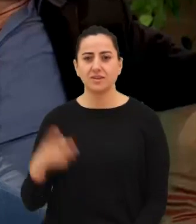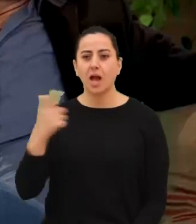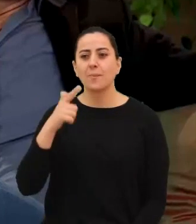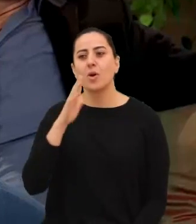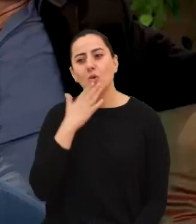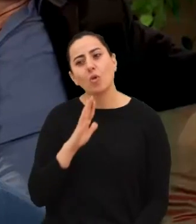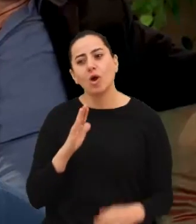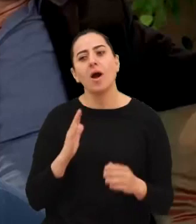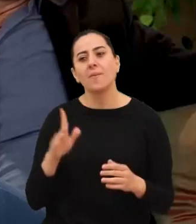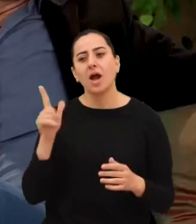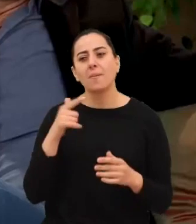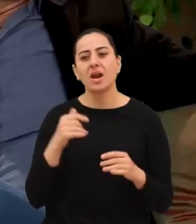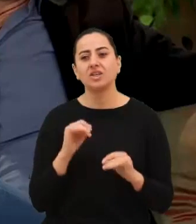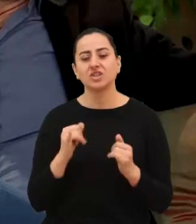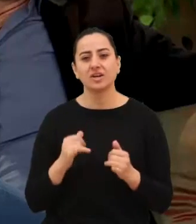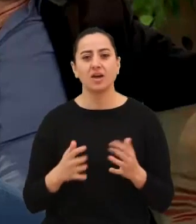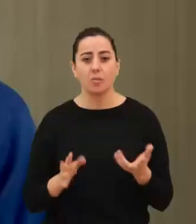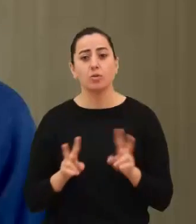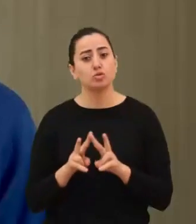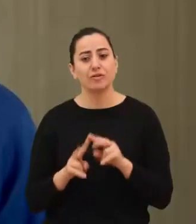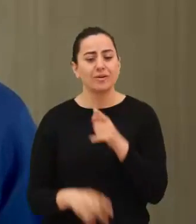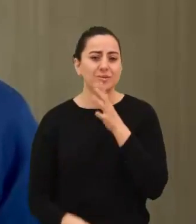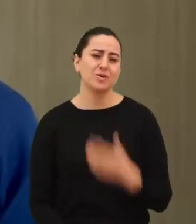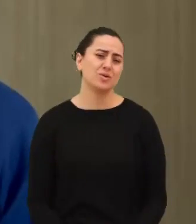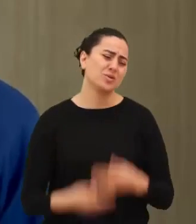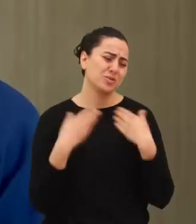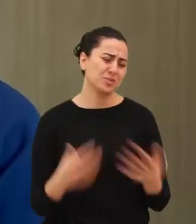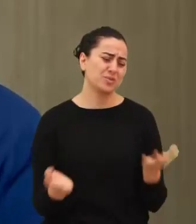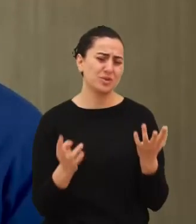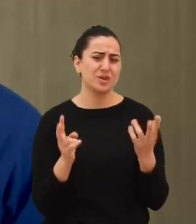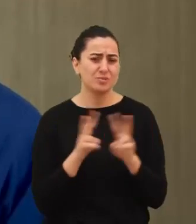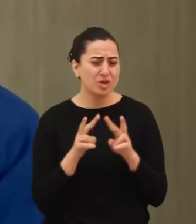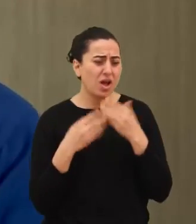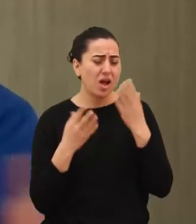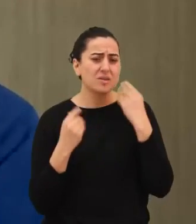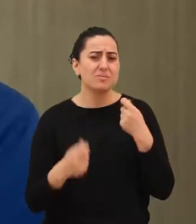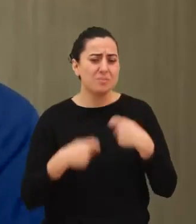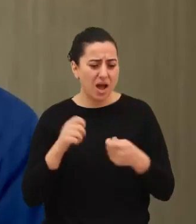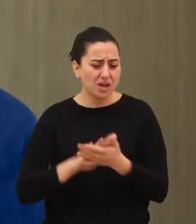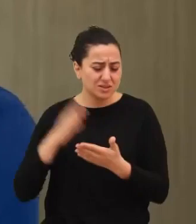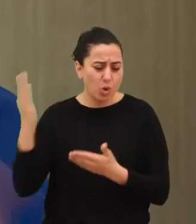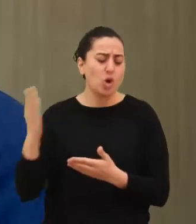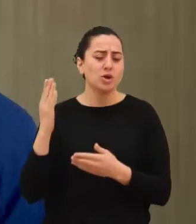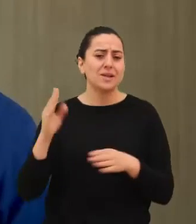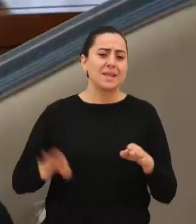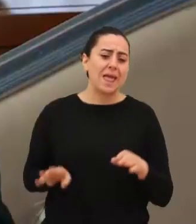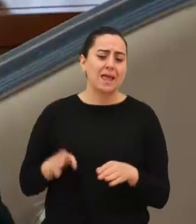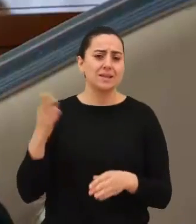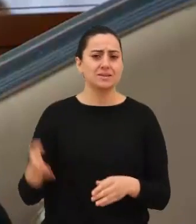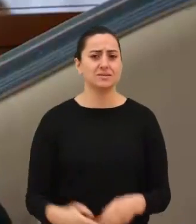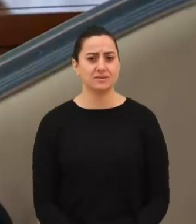Kamerasız kamera şakası. Ama Mustafa'yı bilmiyorum. Ya ne Mustafa'sı ya? Deminden beri anlatmaya çalışıyorum. Bankada Erdem var arkadaşım onun yeğeni Mustafa.